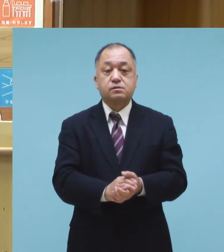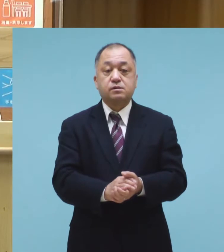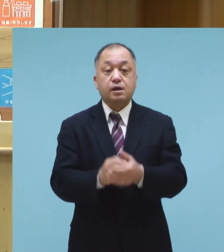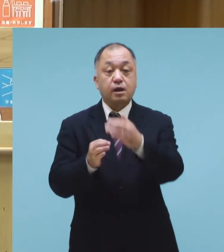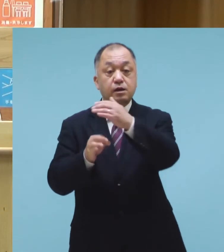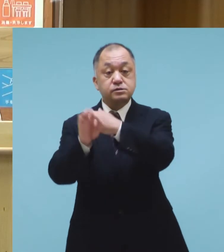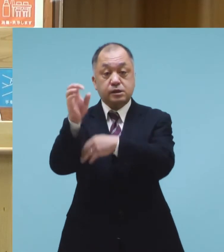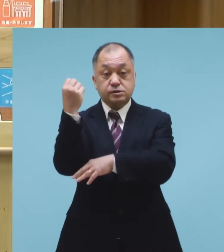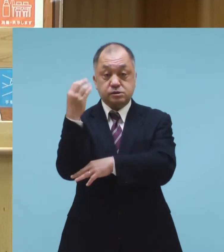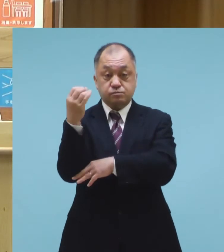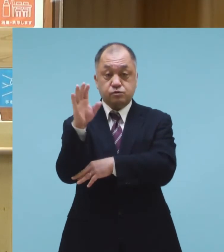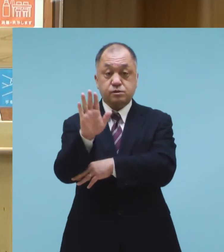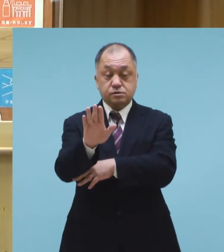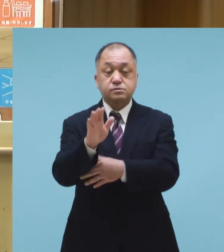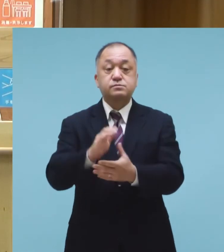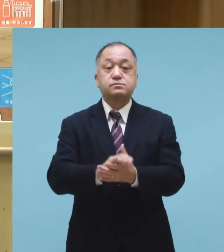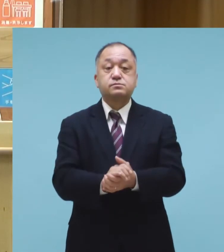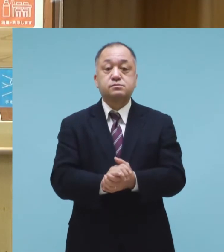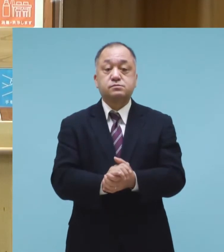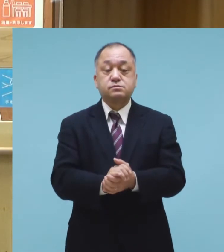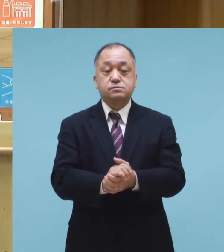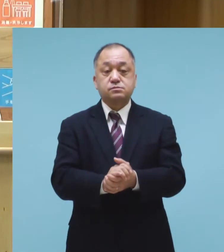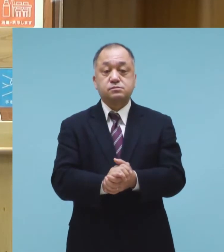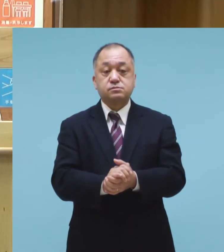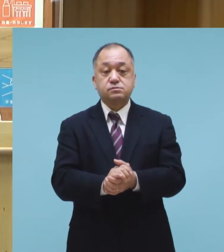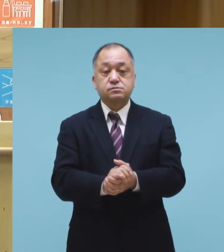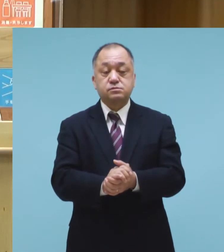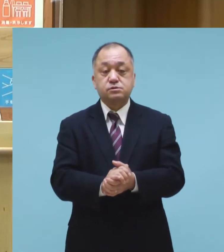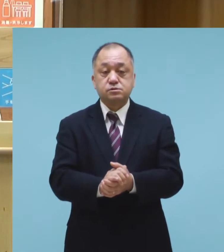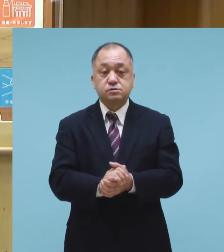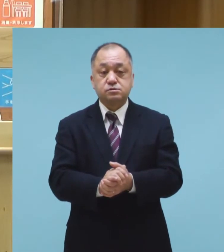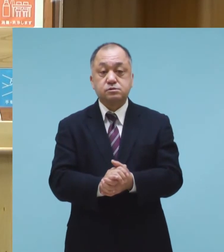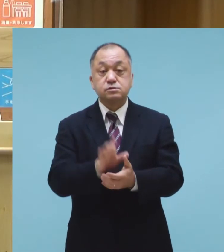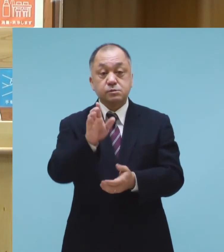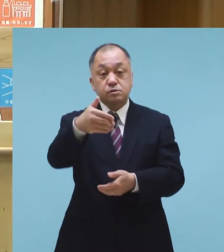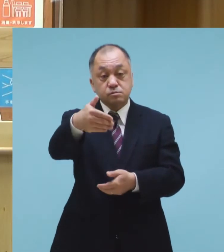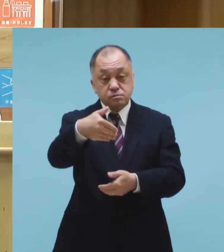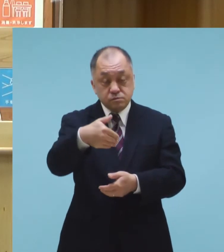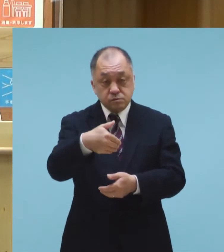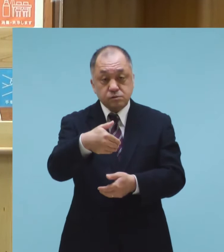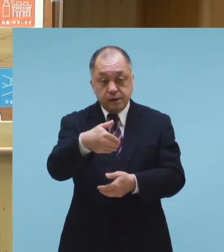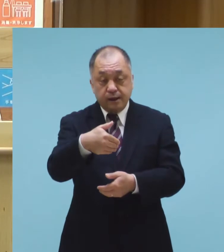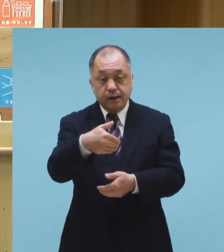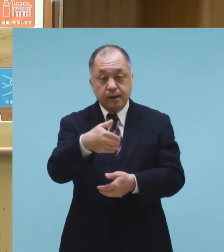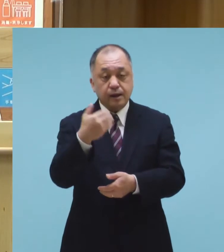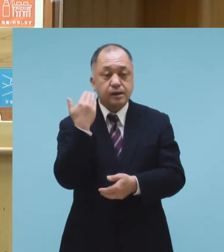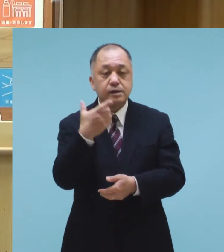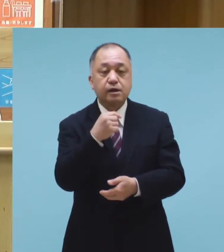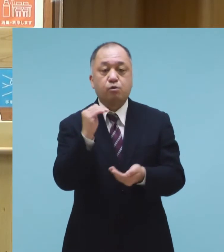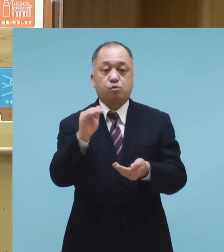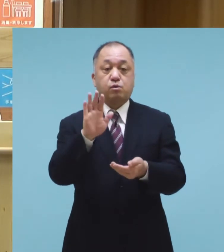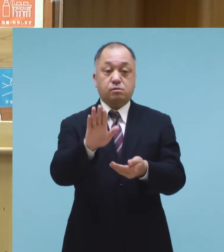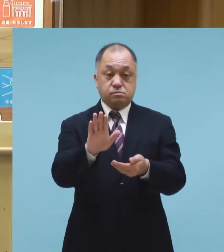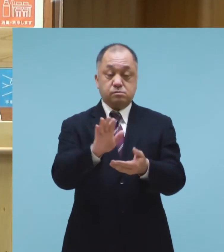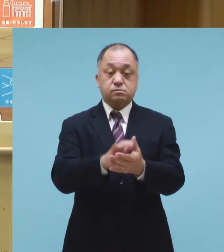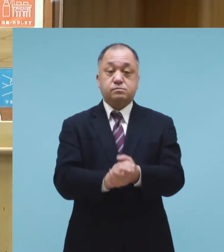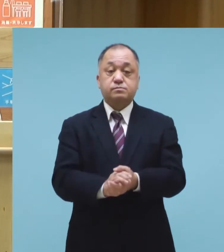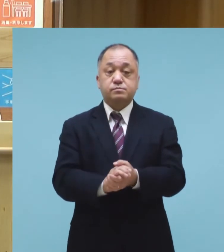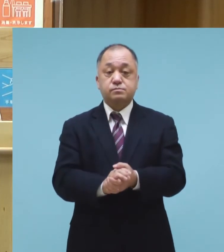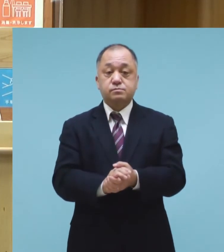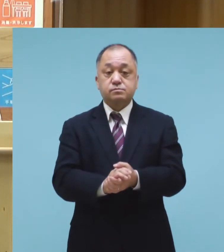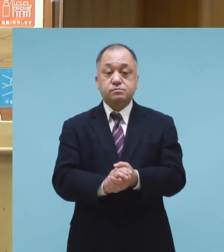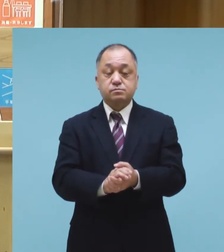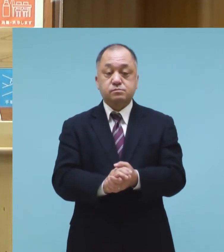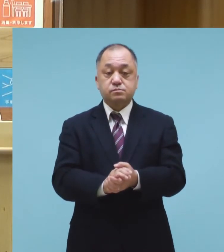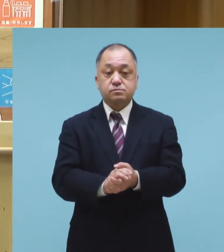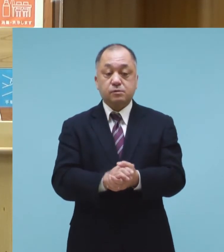アナウンサー新聞の松尾です。今のご質問の関連で確認したいんですが、目の前で